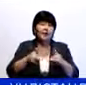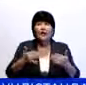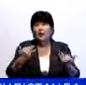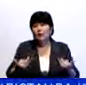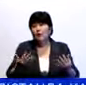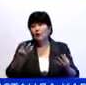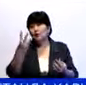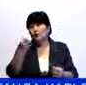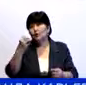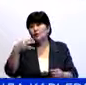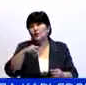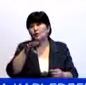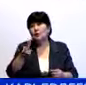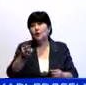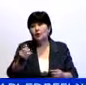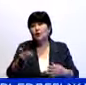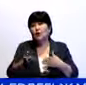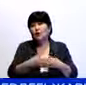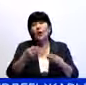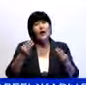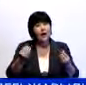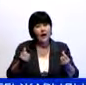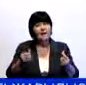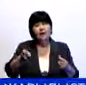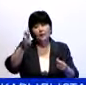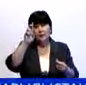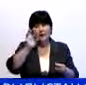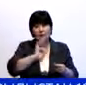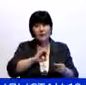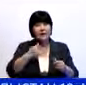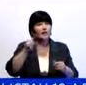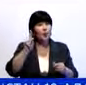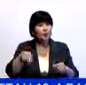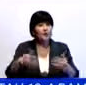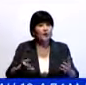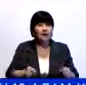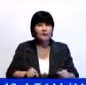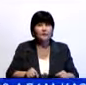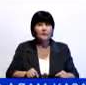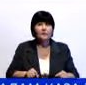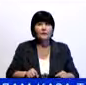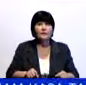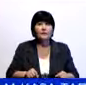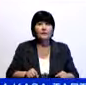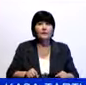Биылдың өзінде 330 миллион теңгеге жуық қаражат мемлекет пайдасына өндірілген.